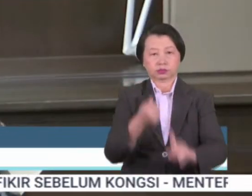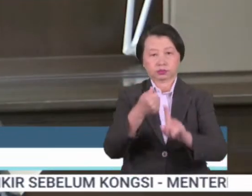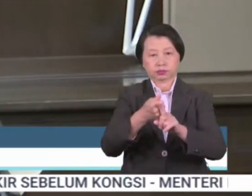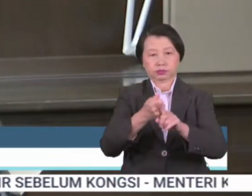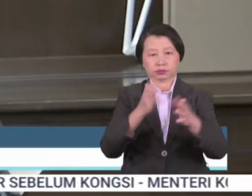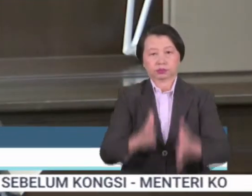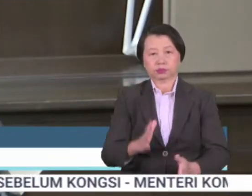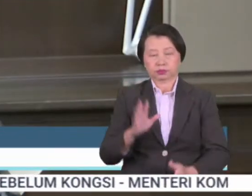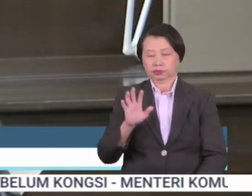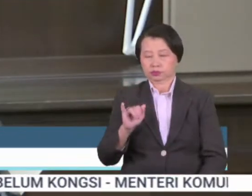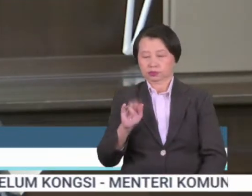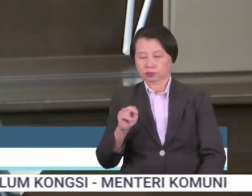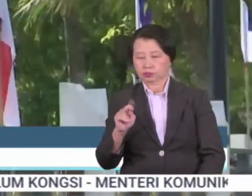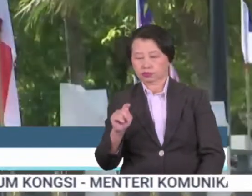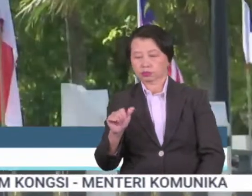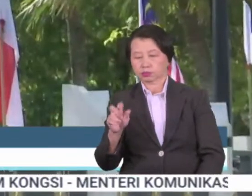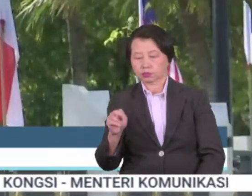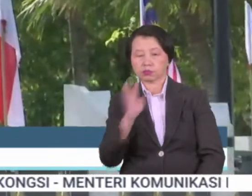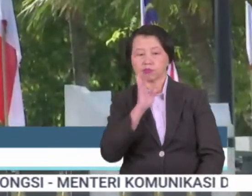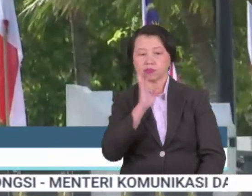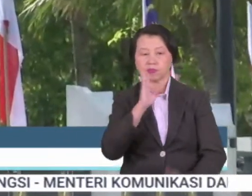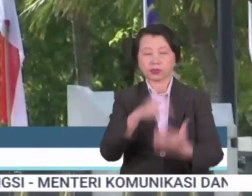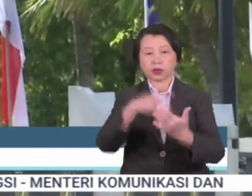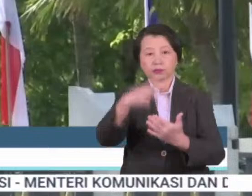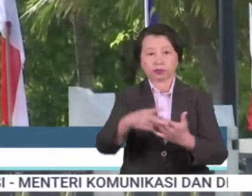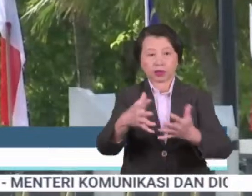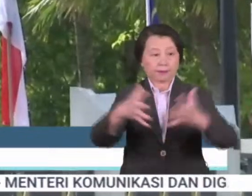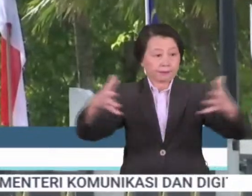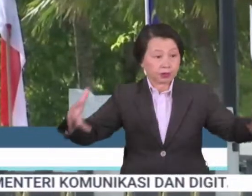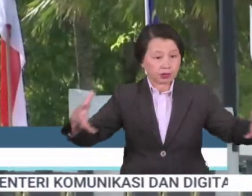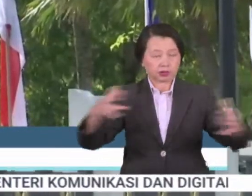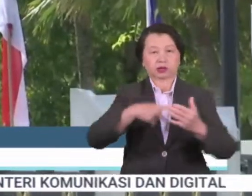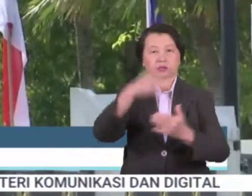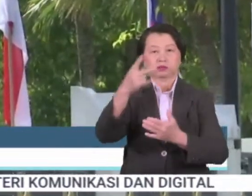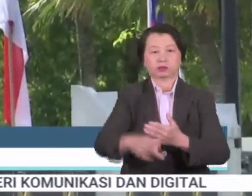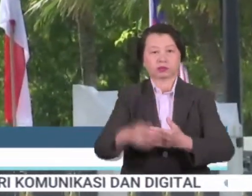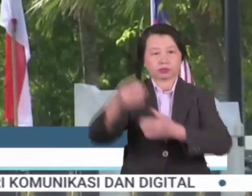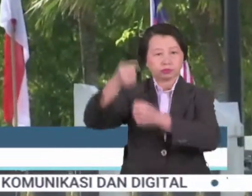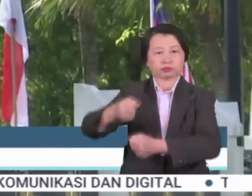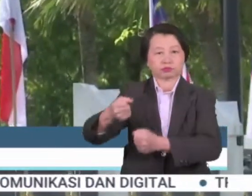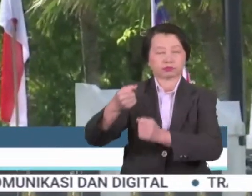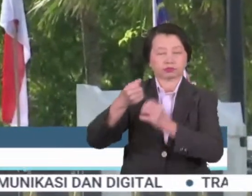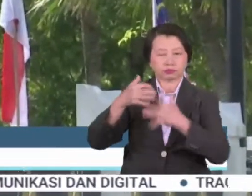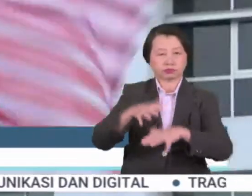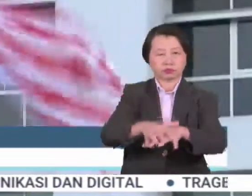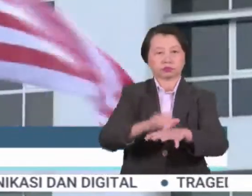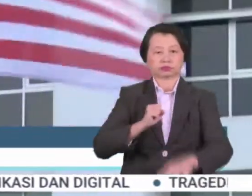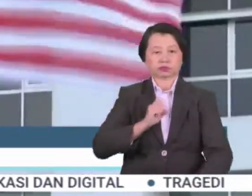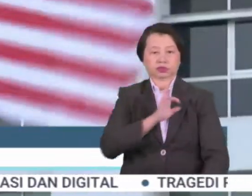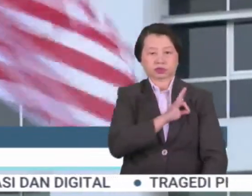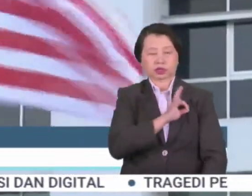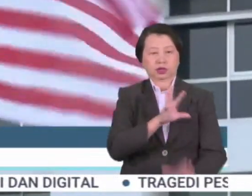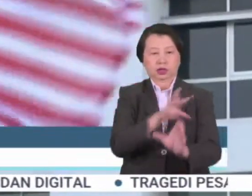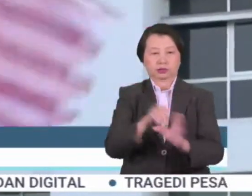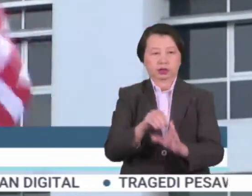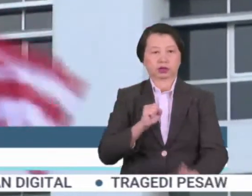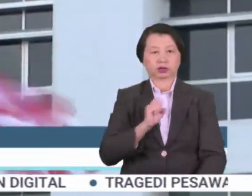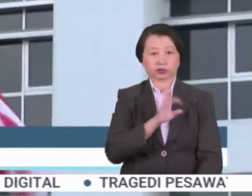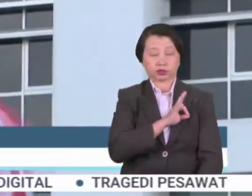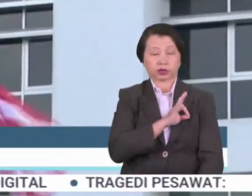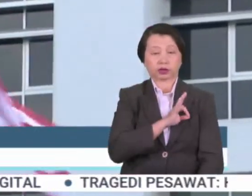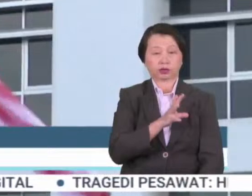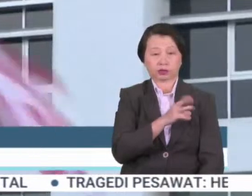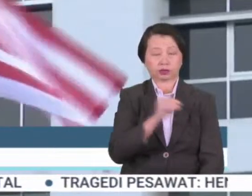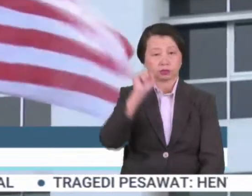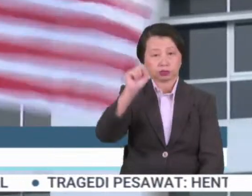Intan Suhana yusof berkata antara program berskala besar ialah program jalinan integrasi penjawat awam matkan kakitangan dari